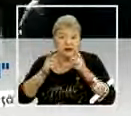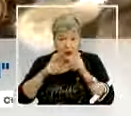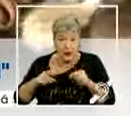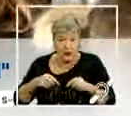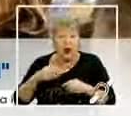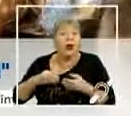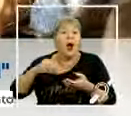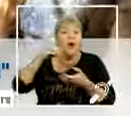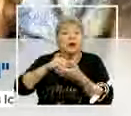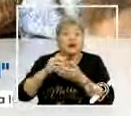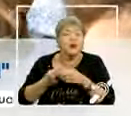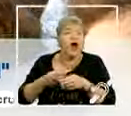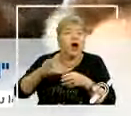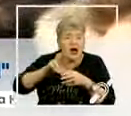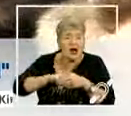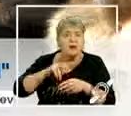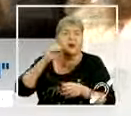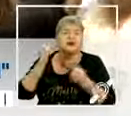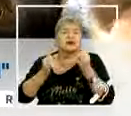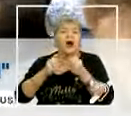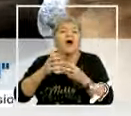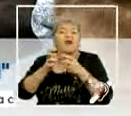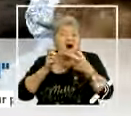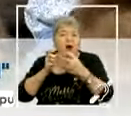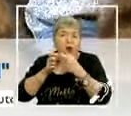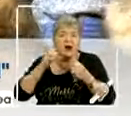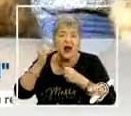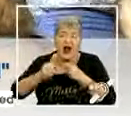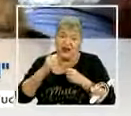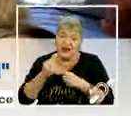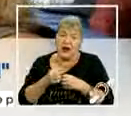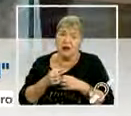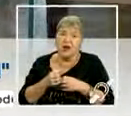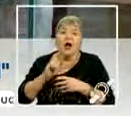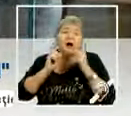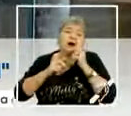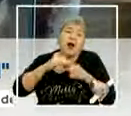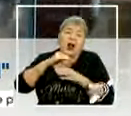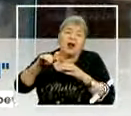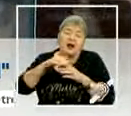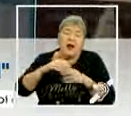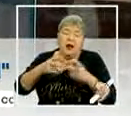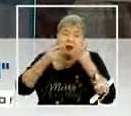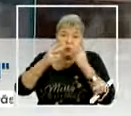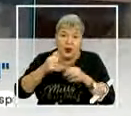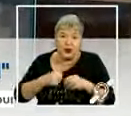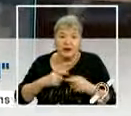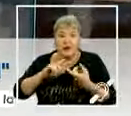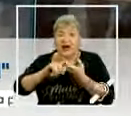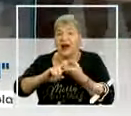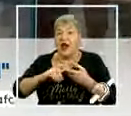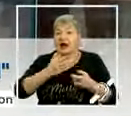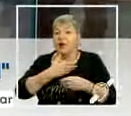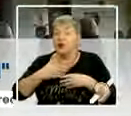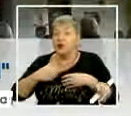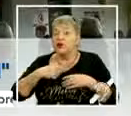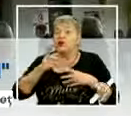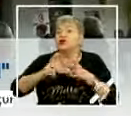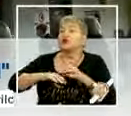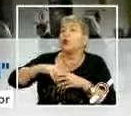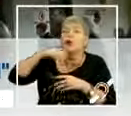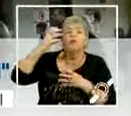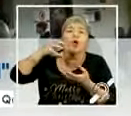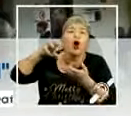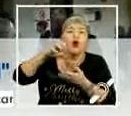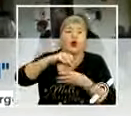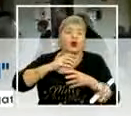suplimentează, în funcție de cerere, trenurile care circulă pe cele mai solicitate rute care conectează capitala cu orașele mari din principalele regiuni ale țării.